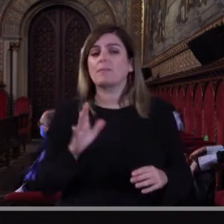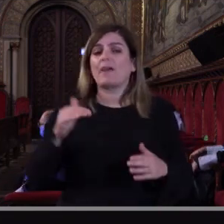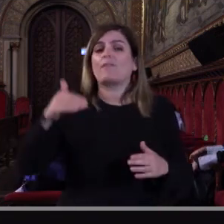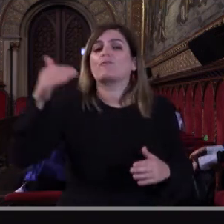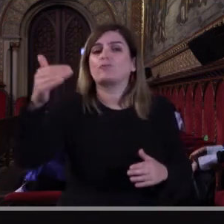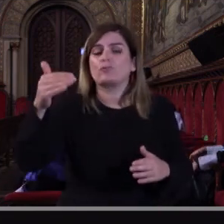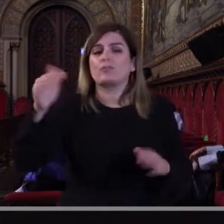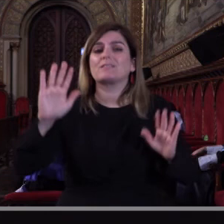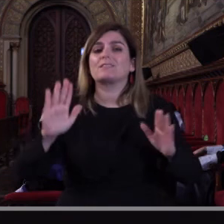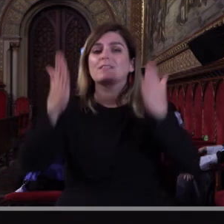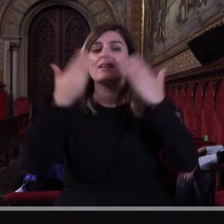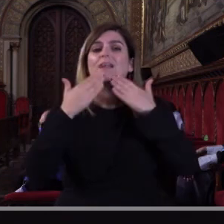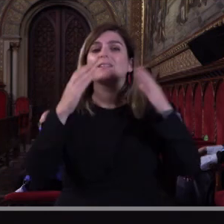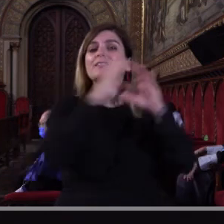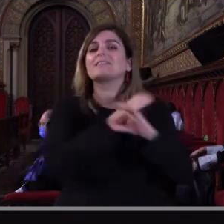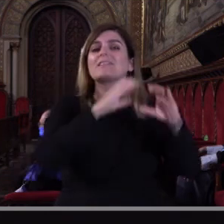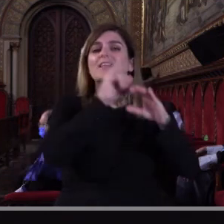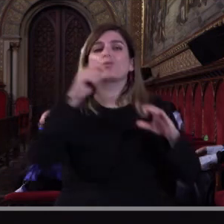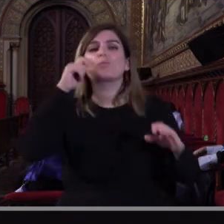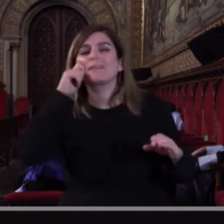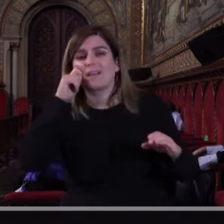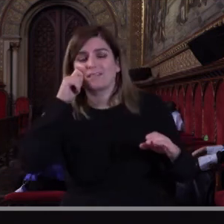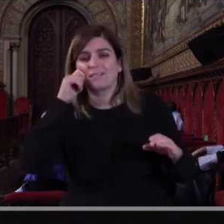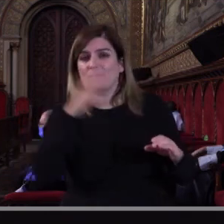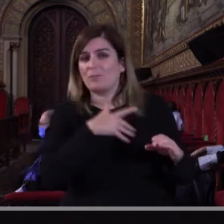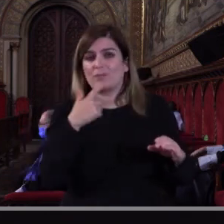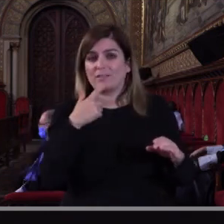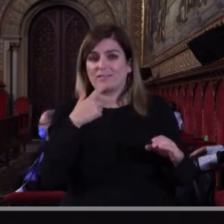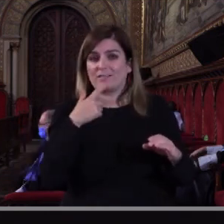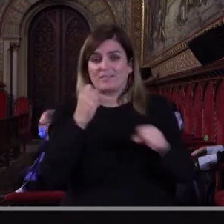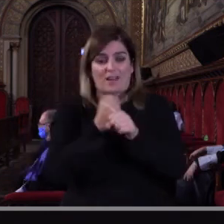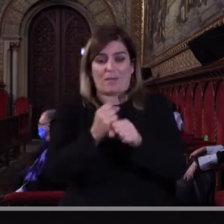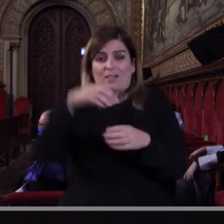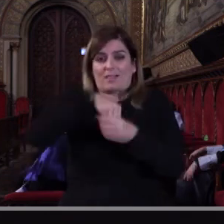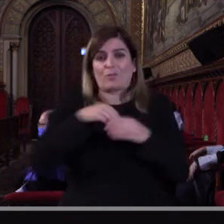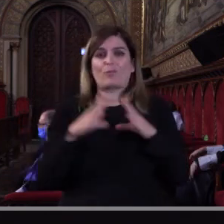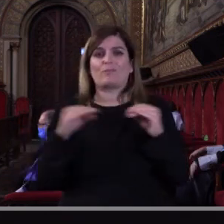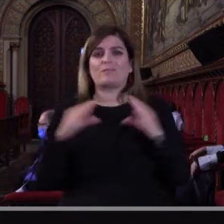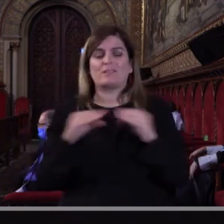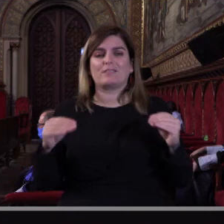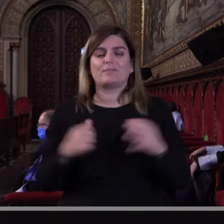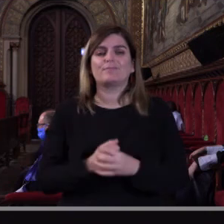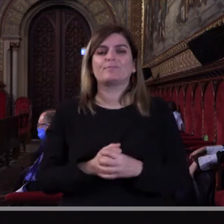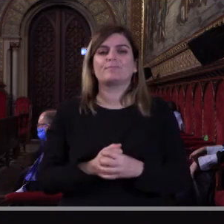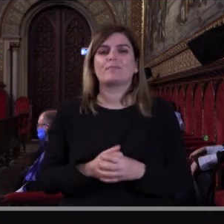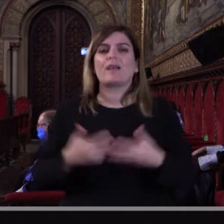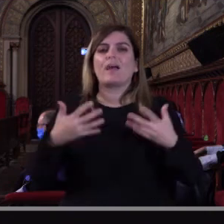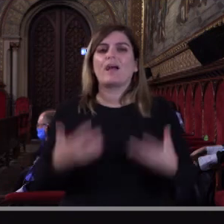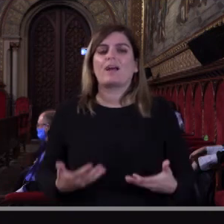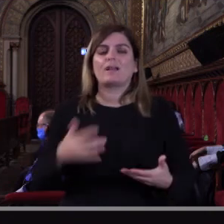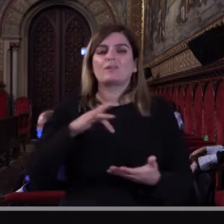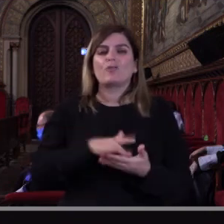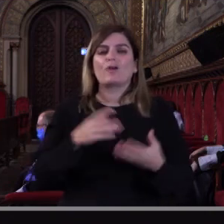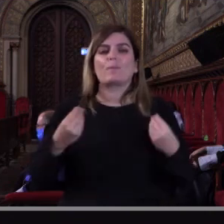el salvaran la ciència i les humanitats, és a dir, allò que fem les universitats. Ara ens toca viure enmig